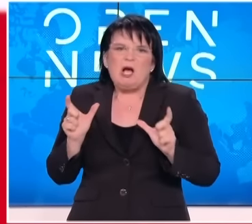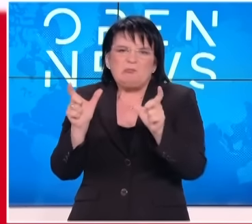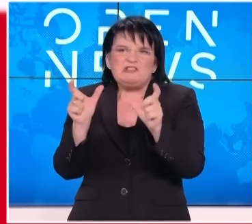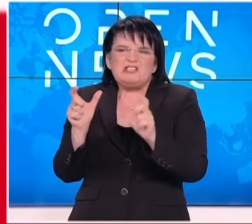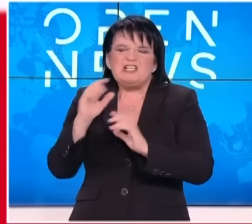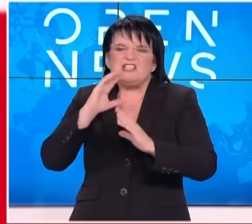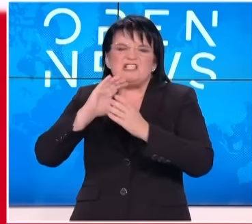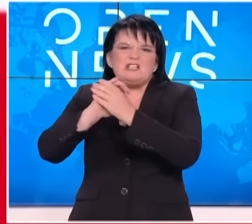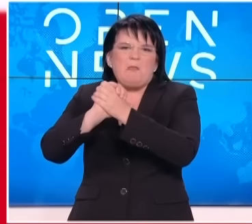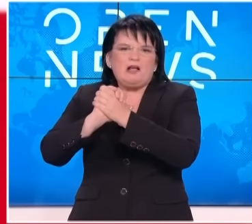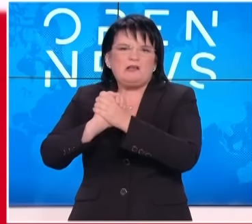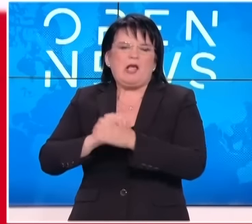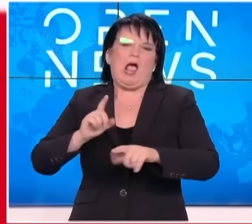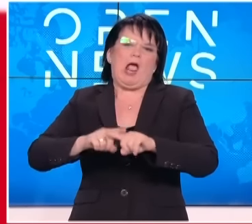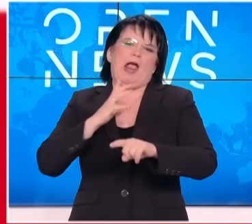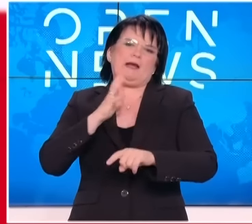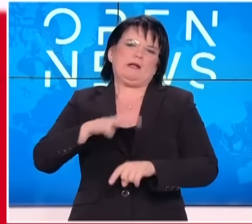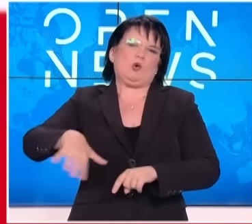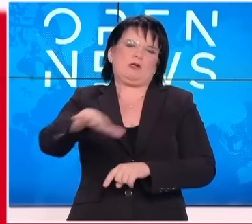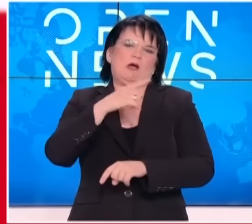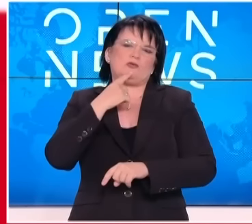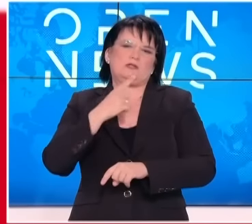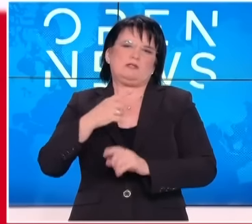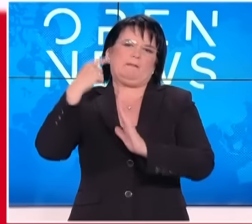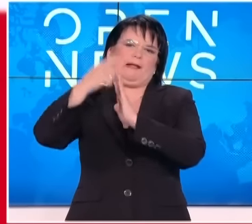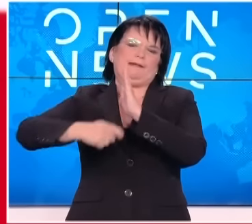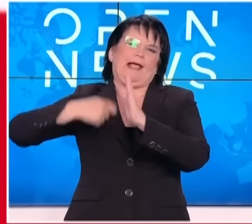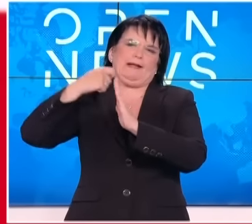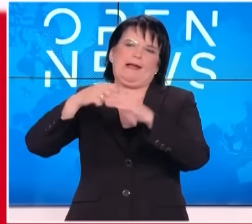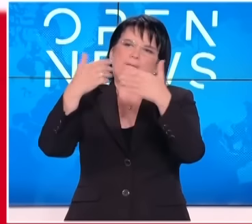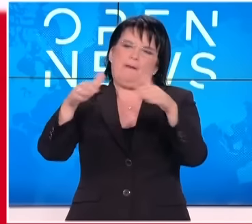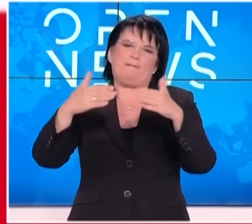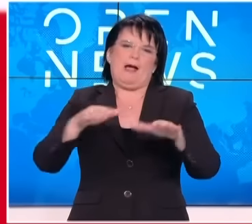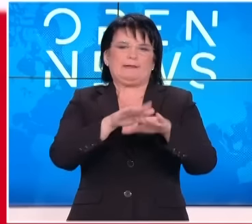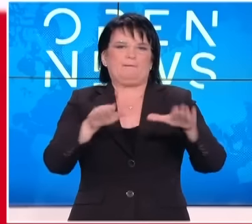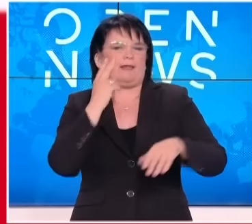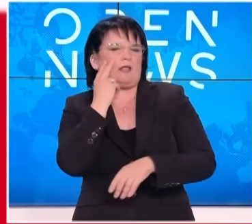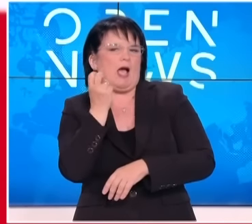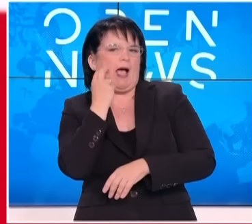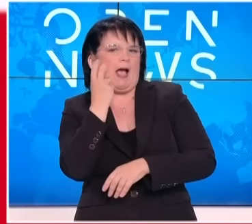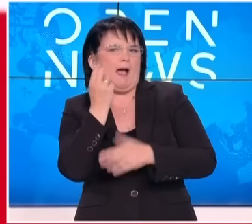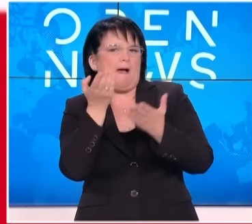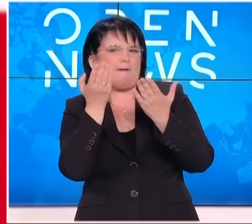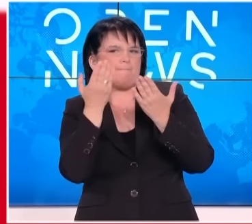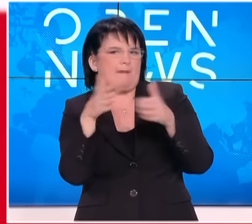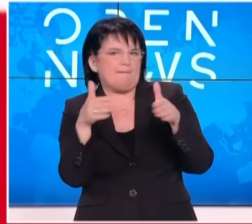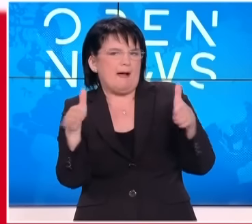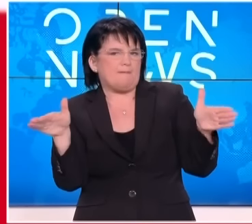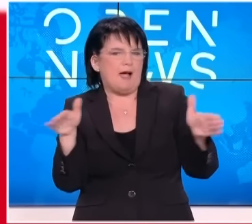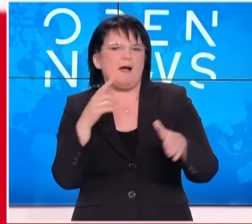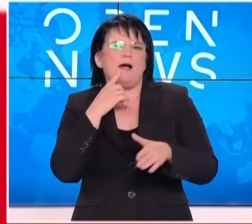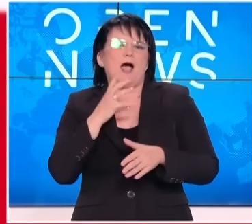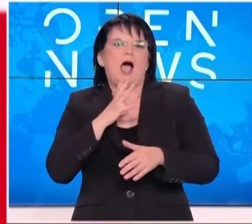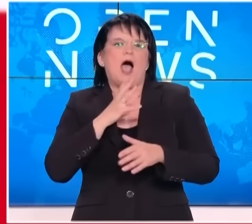ελληνικός λαός το ξέρει έχει γίνει και ταινία άλλωστε και τα παιδιά την έχουν δει στις τηλεοράσεις τον άνθρωπο με το γαρύφαλο την